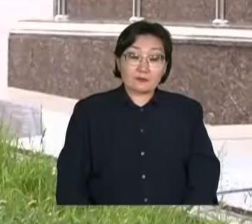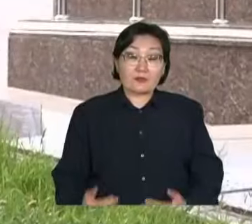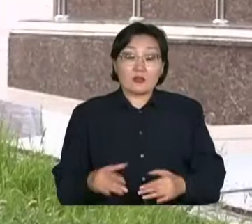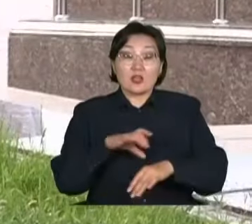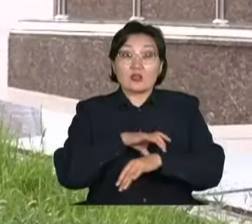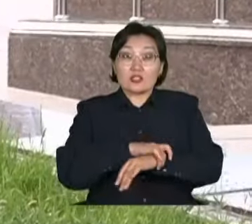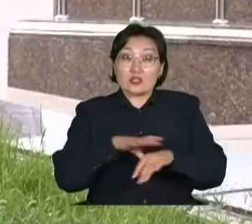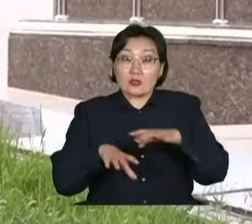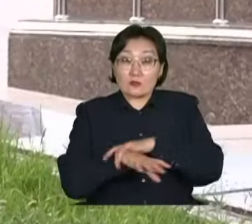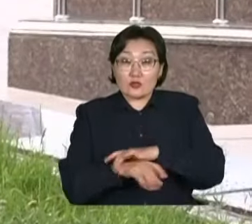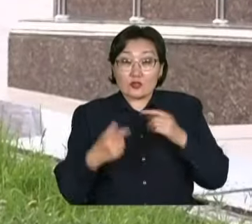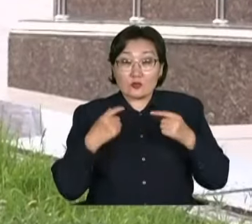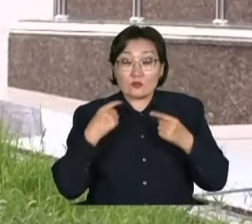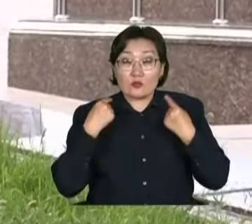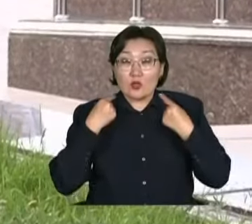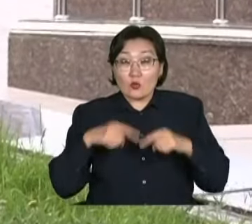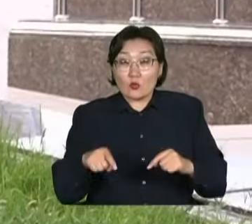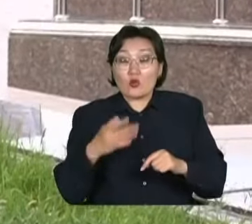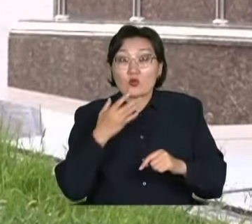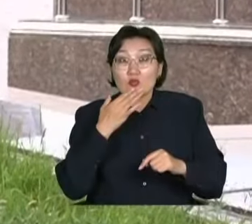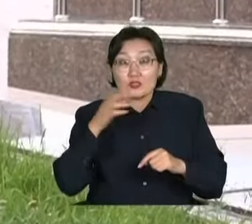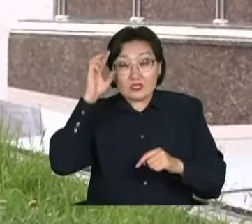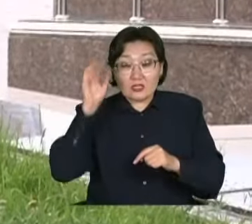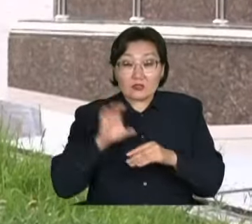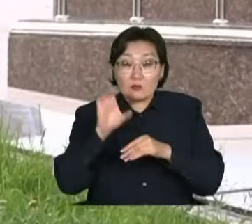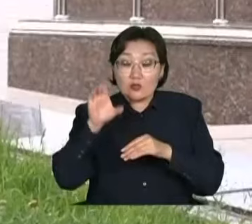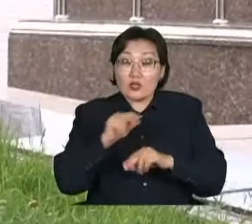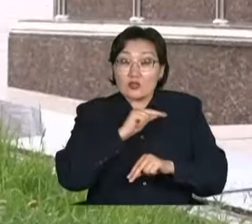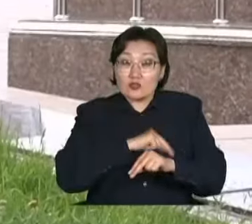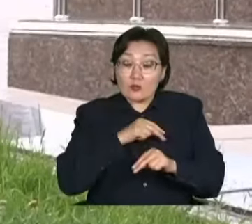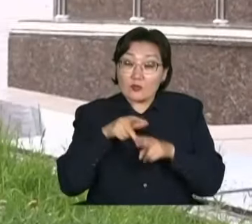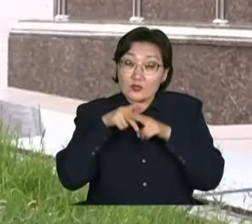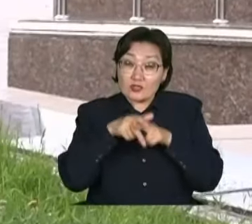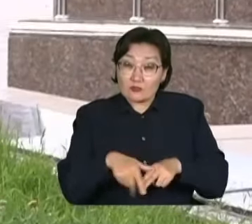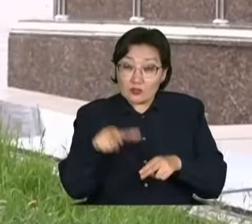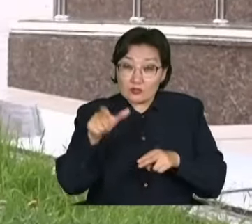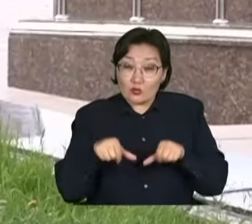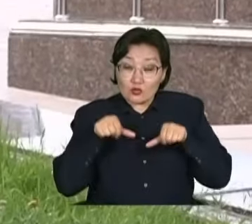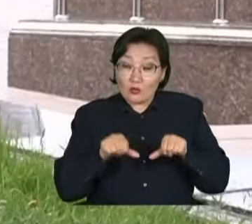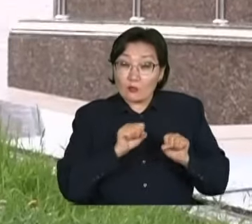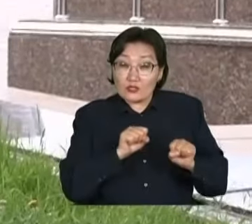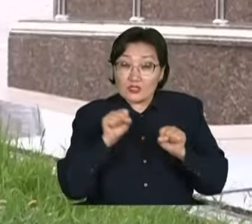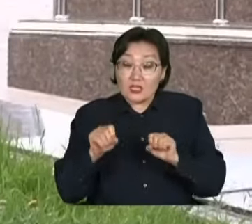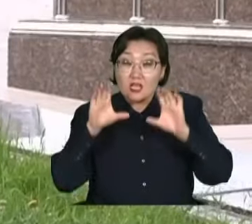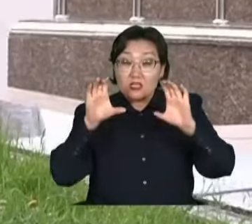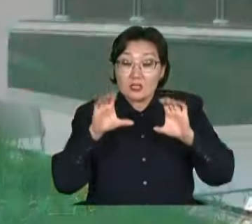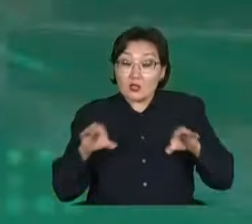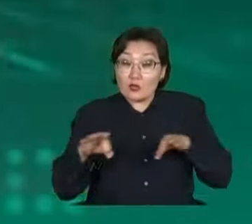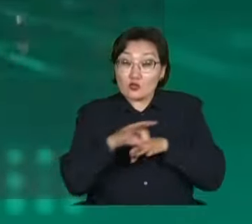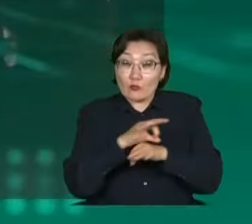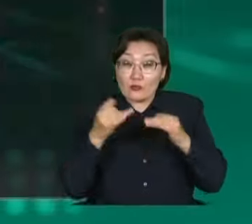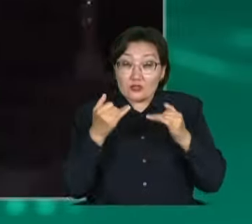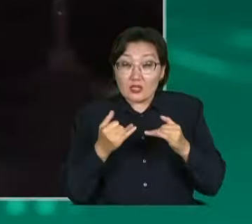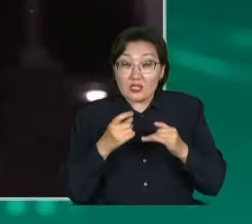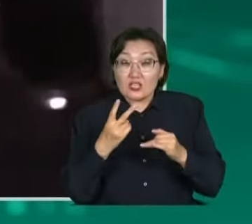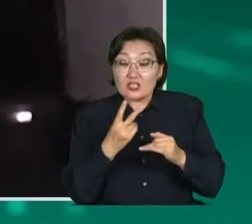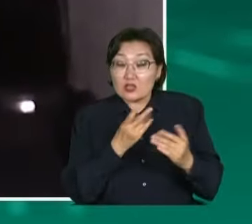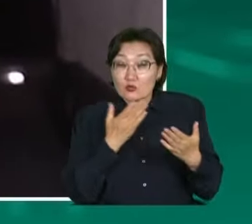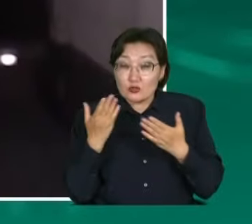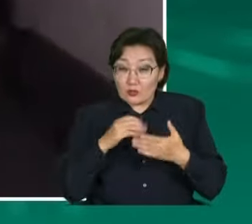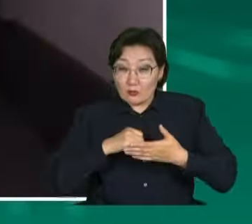Құлдыққа түсіп, өзге елге еркінен тыс жер аударылып, жұмысқа жегілген жандардың құқығын қорғайтын заң жобасы бүгін екінші